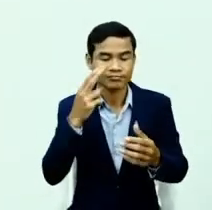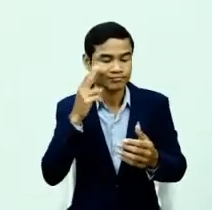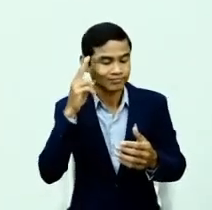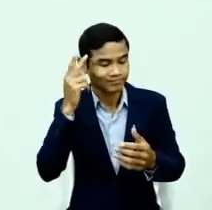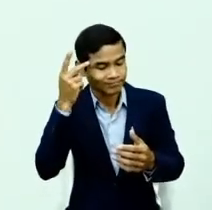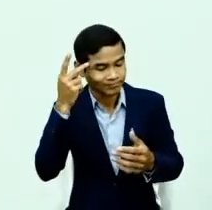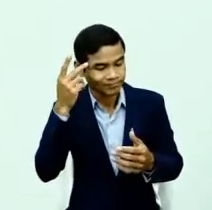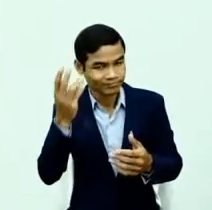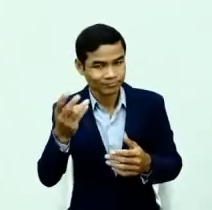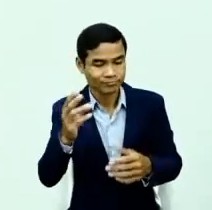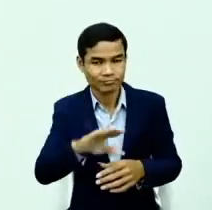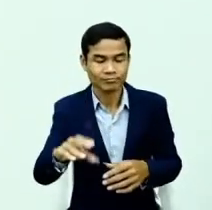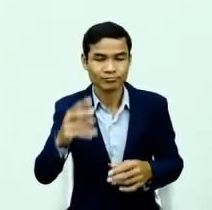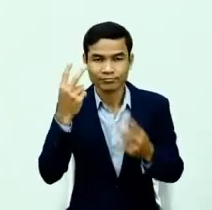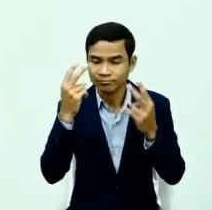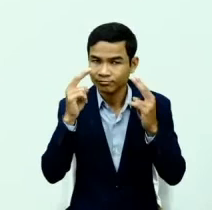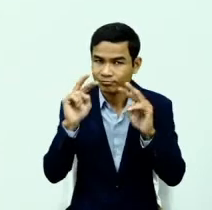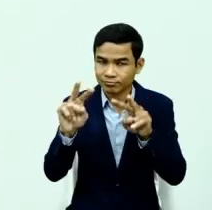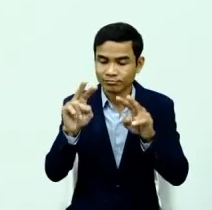ná